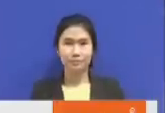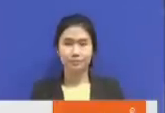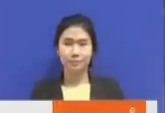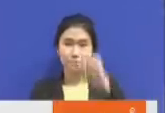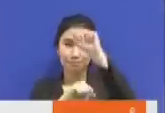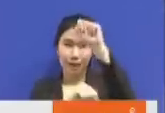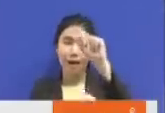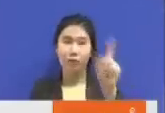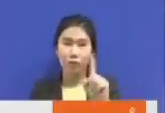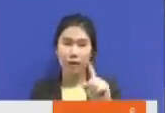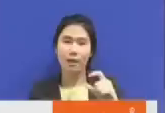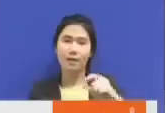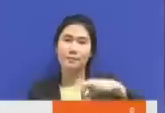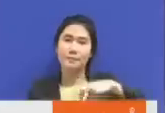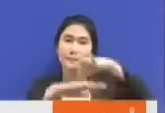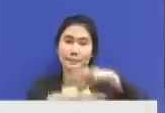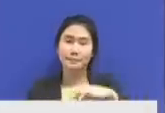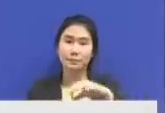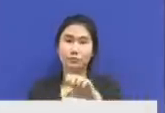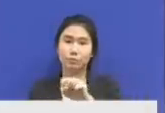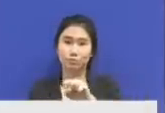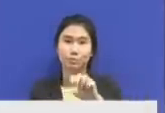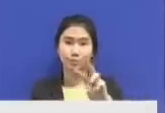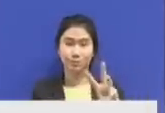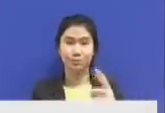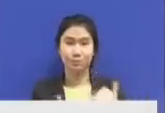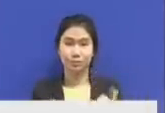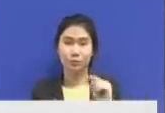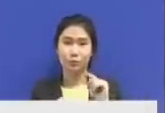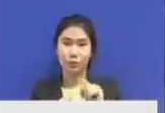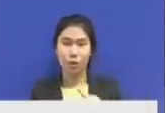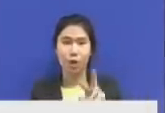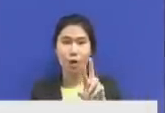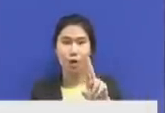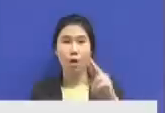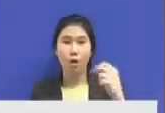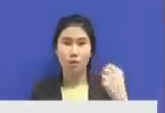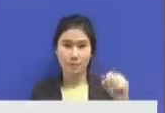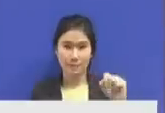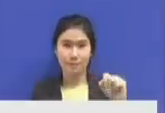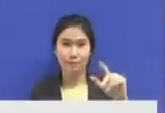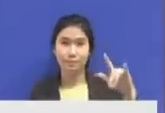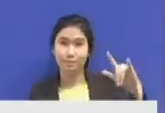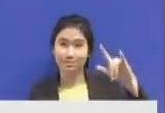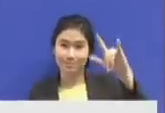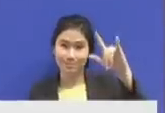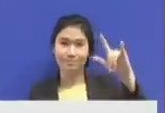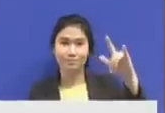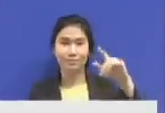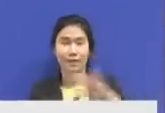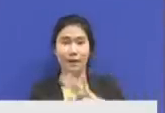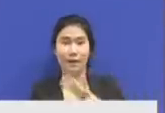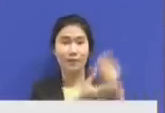แต่งตั้งสมาชิกวุฒิสภาพระบาทสมเด็จพระปรเมนพระรามาธิบดี